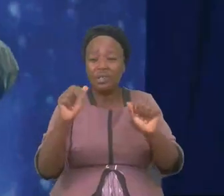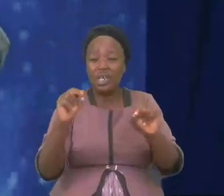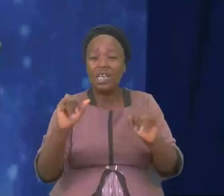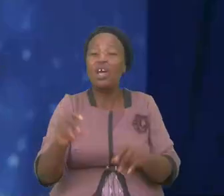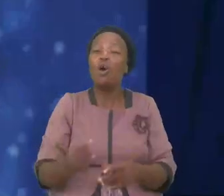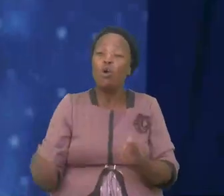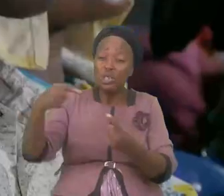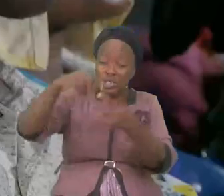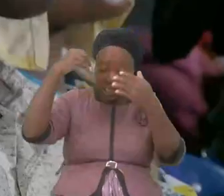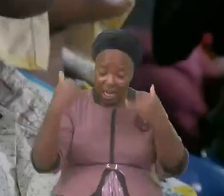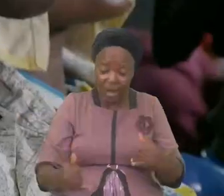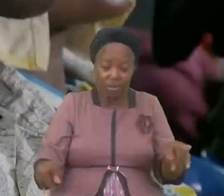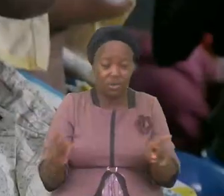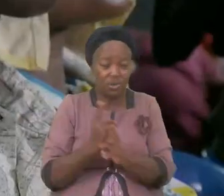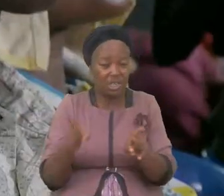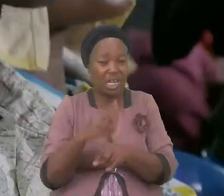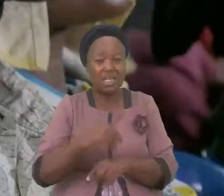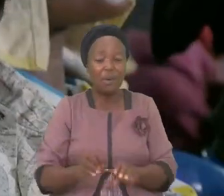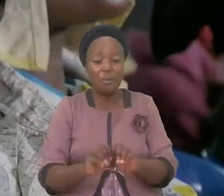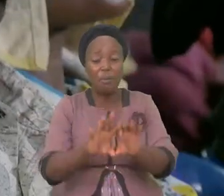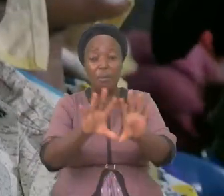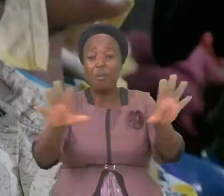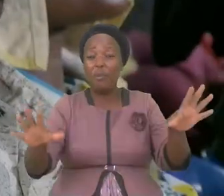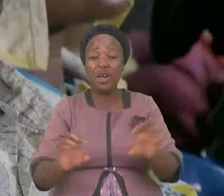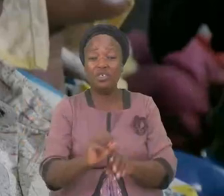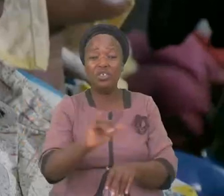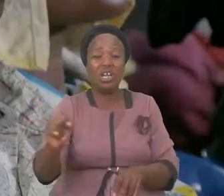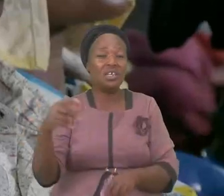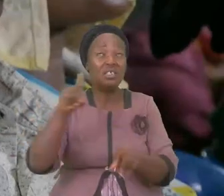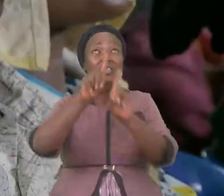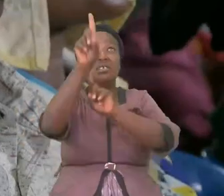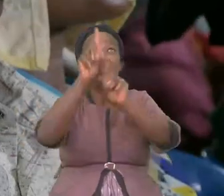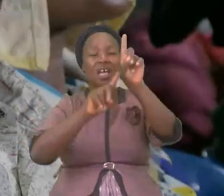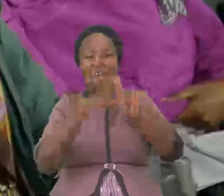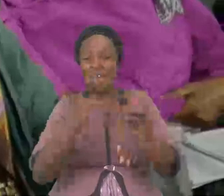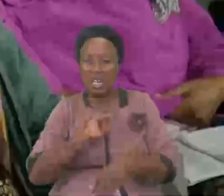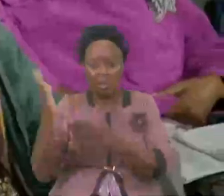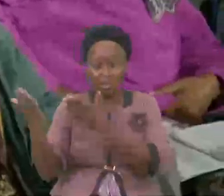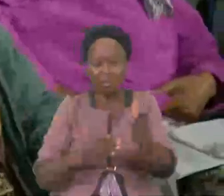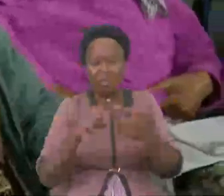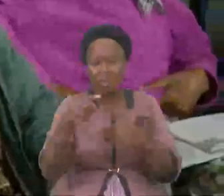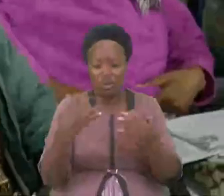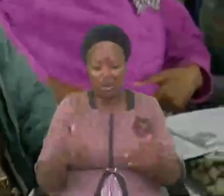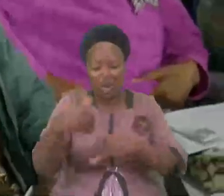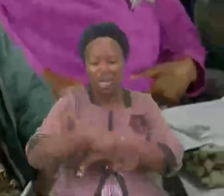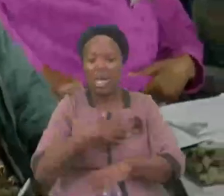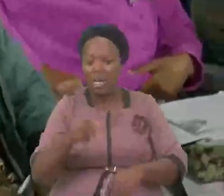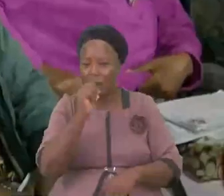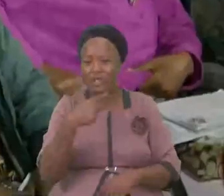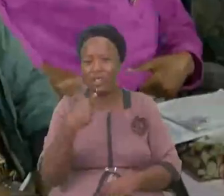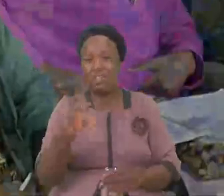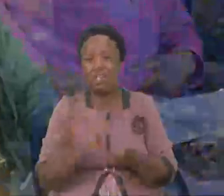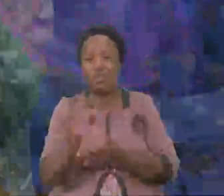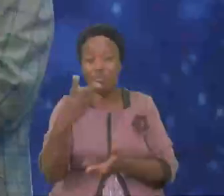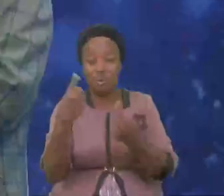maintenant comme une étoile radieuse. Je viens ce soir et je te dis, tu